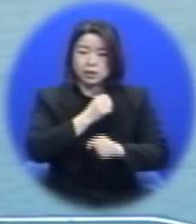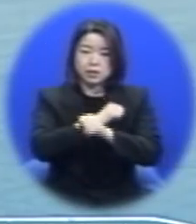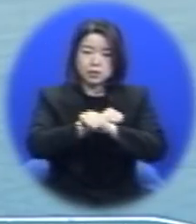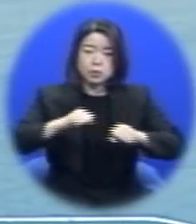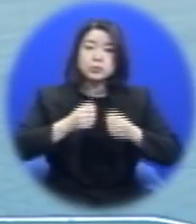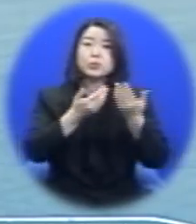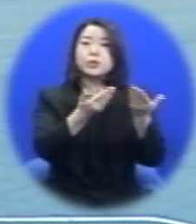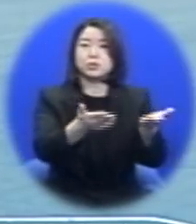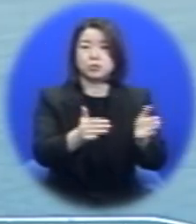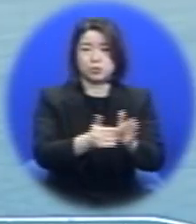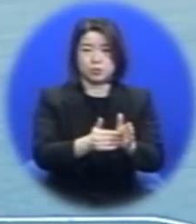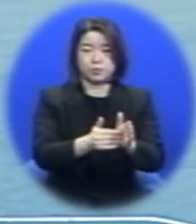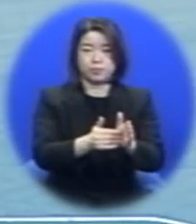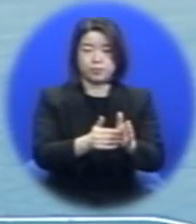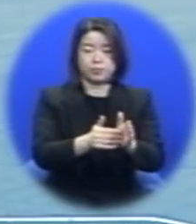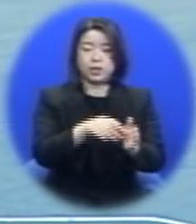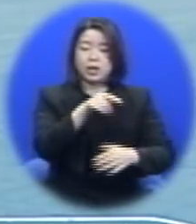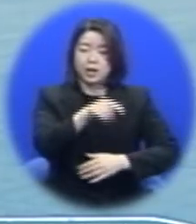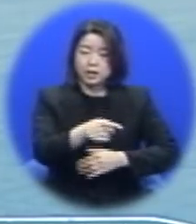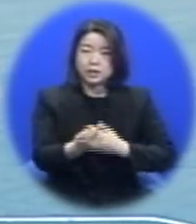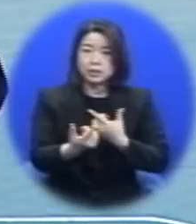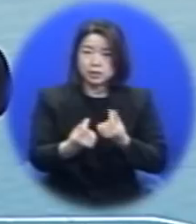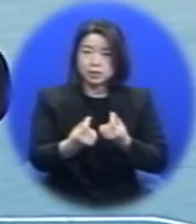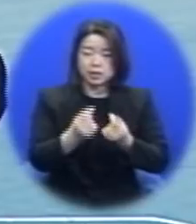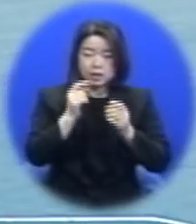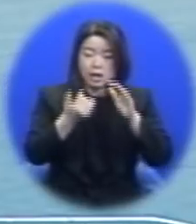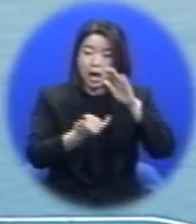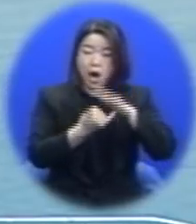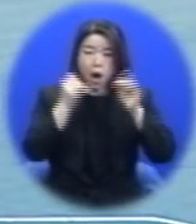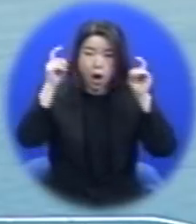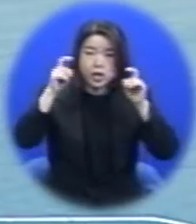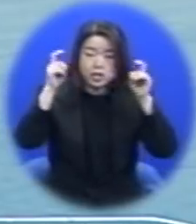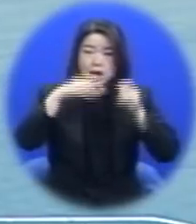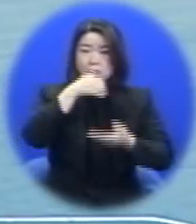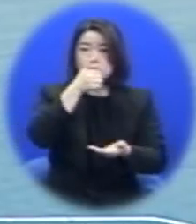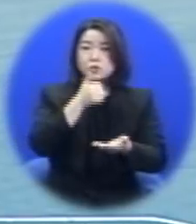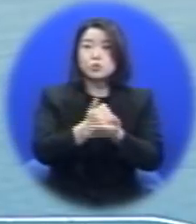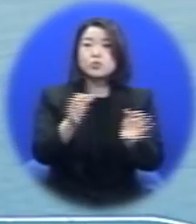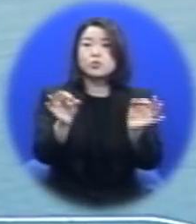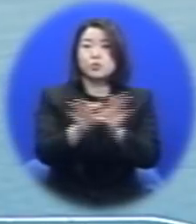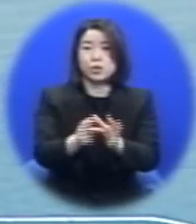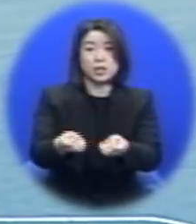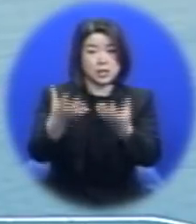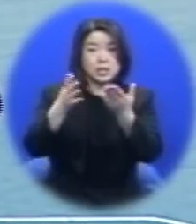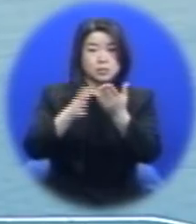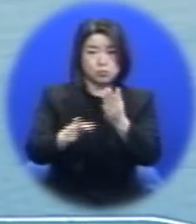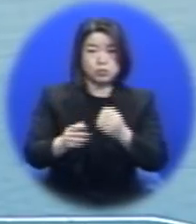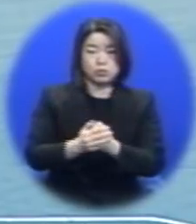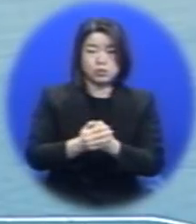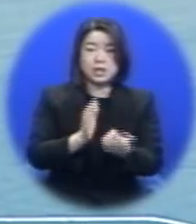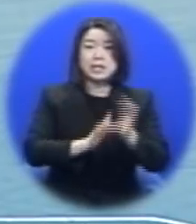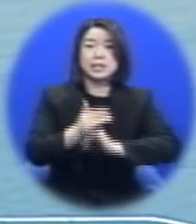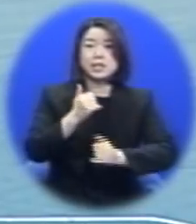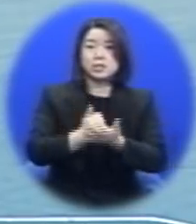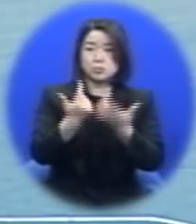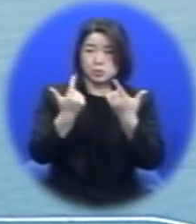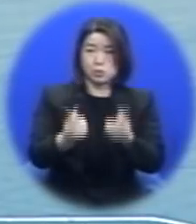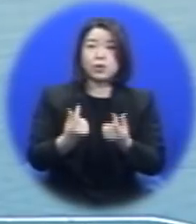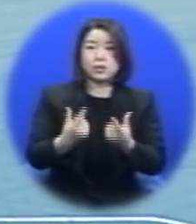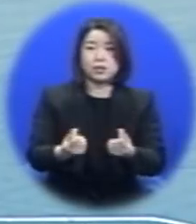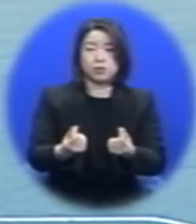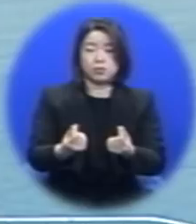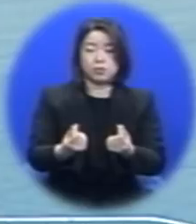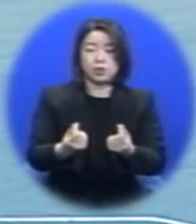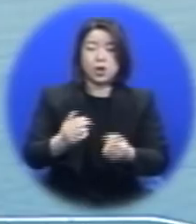하셨습니다. 어린 양은 속죄 제물입니다. 근데 예수님께서 우리를 위해서 그렇게 하셨습니다. 우리의 죄를 예수님이 대신